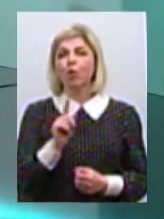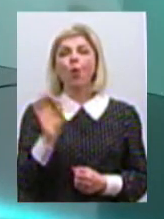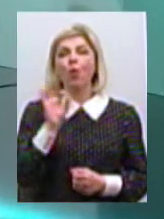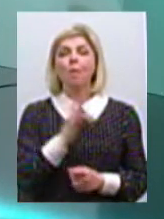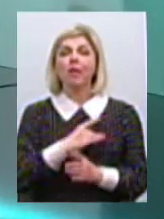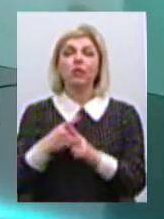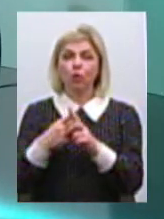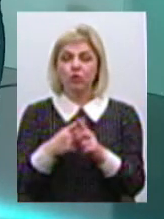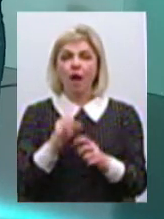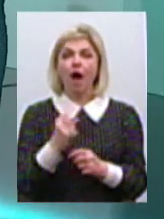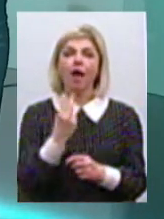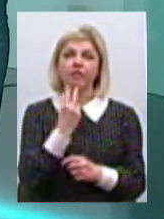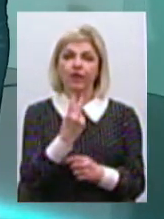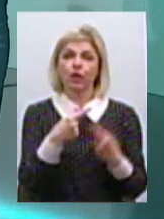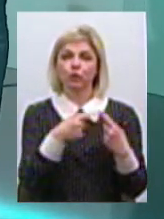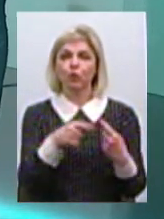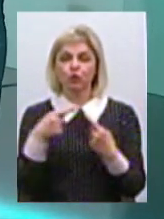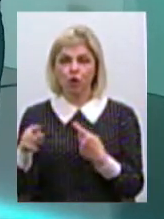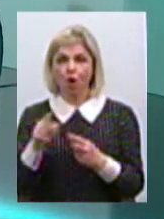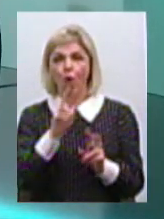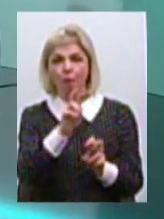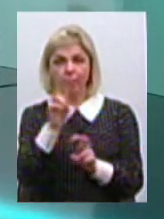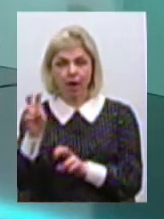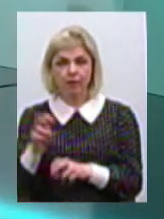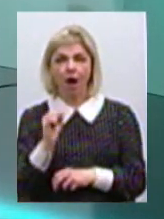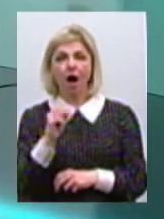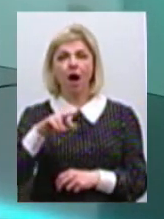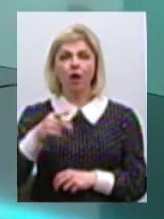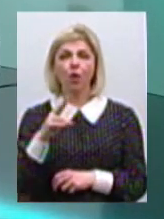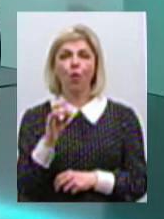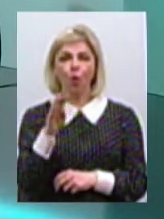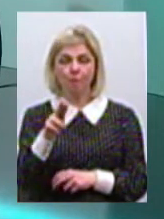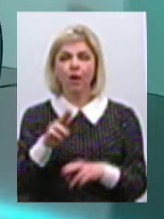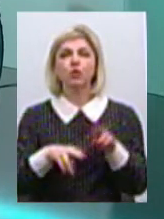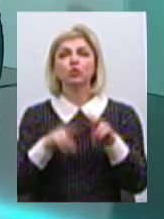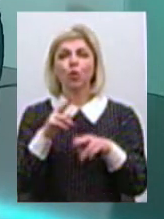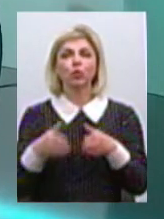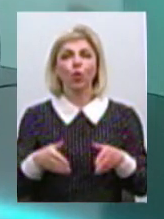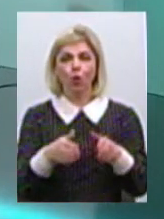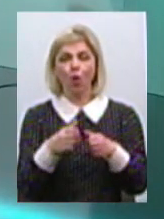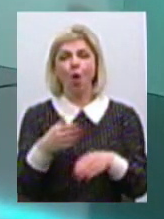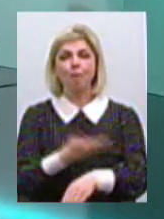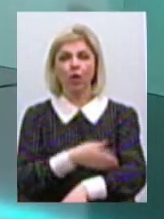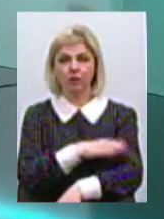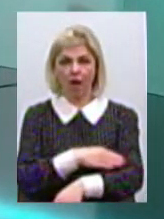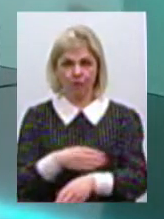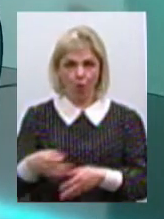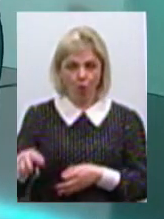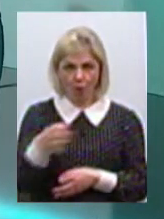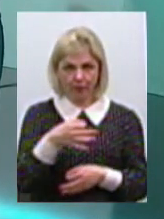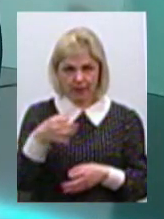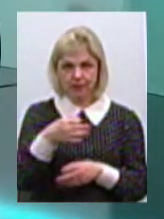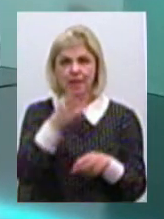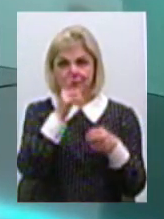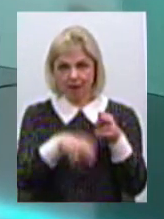Що стосується двох інших компаній, Росздорстрой та Альком. Альком будує дорогу в Полтавській області, завершили бетонну дорогу першу.